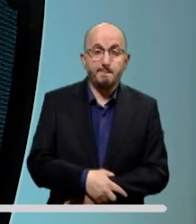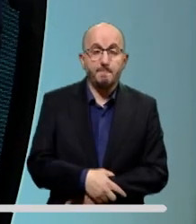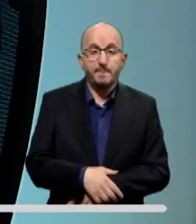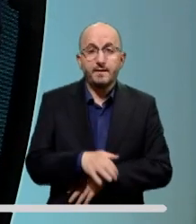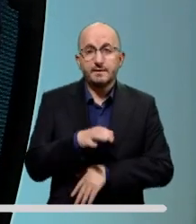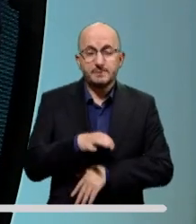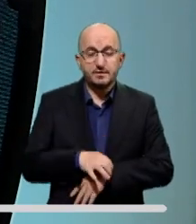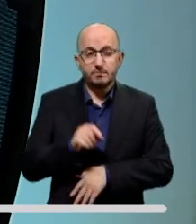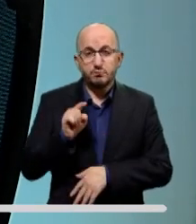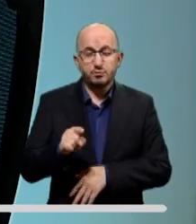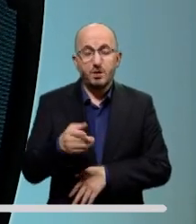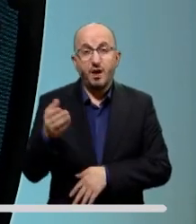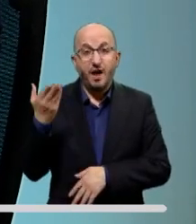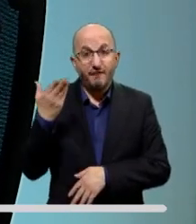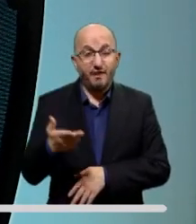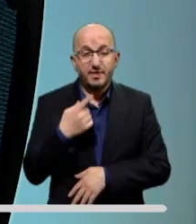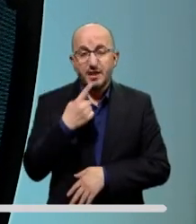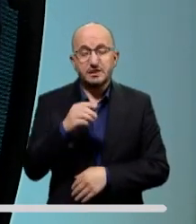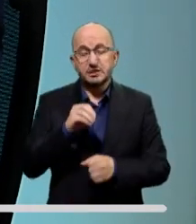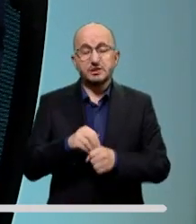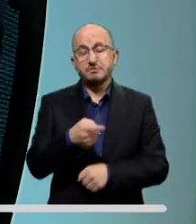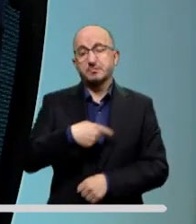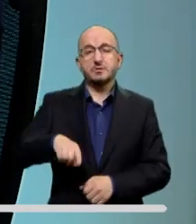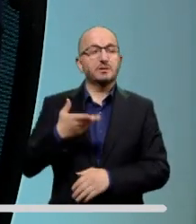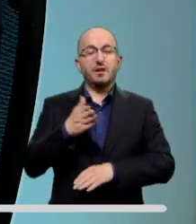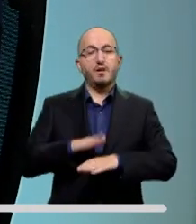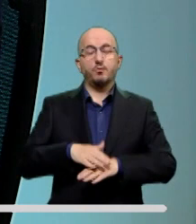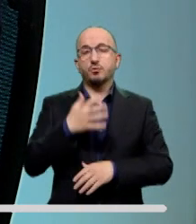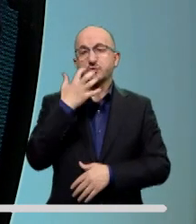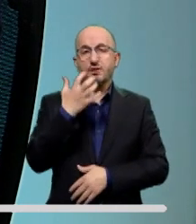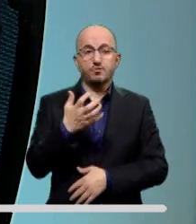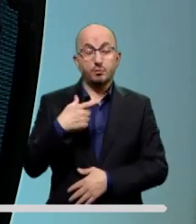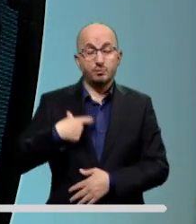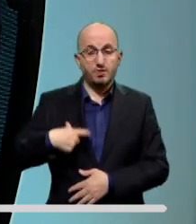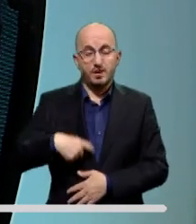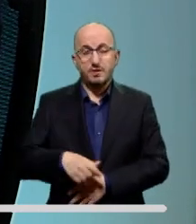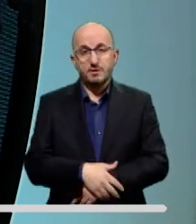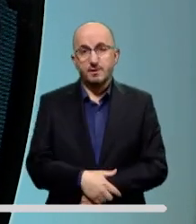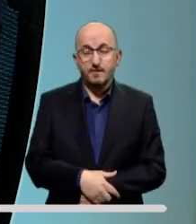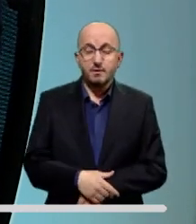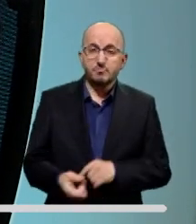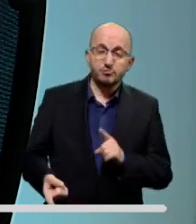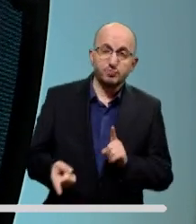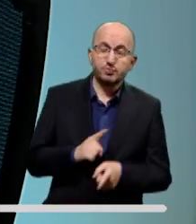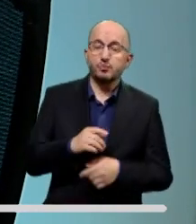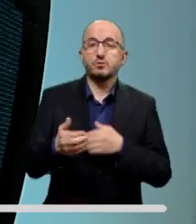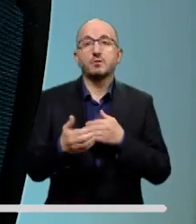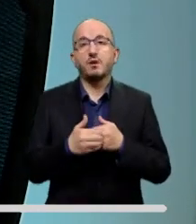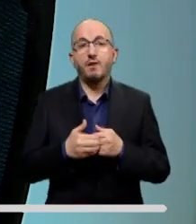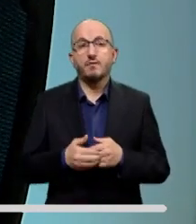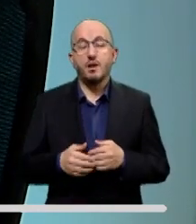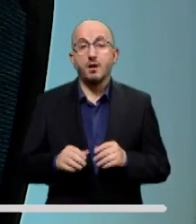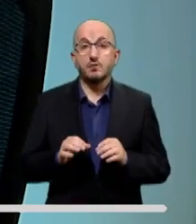buna evet dediği için biz ne yapıyoruz tavsiye ediyoruz Özellikle bu tür tedavilerde